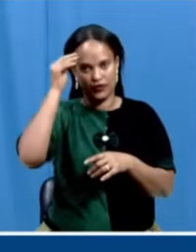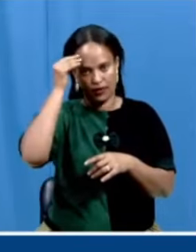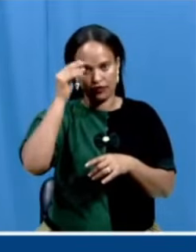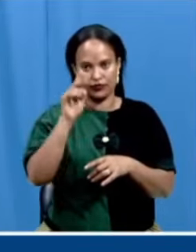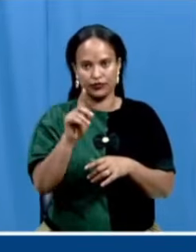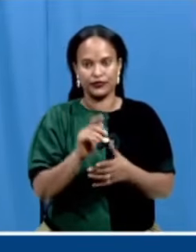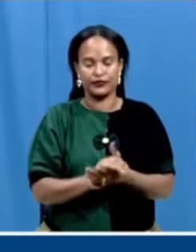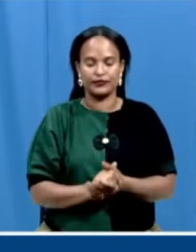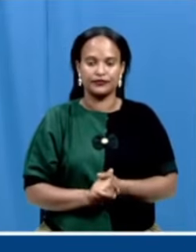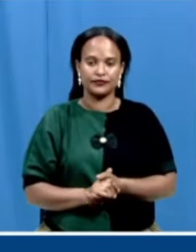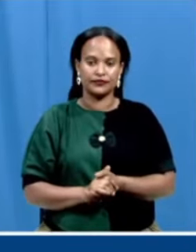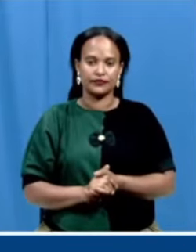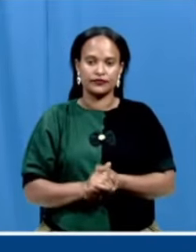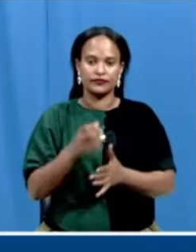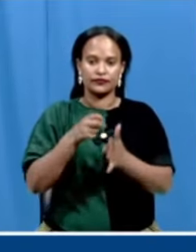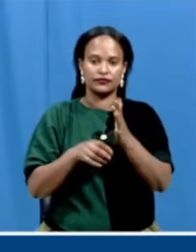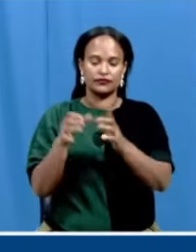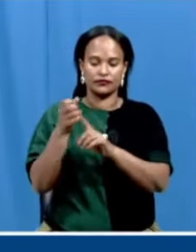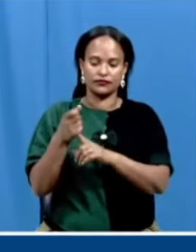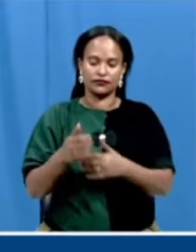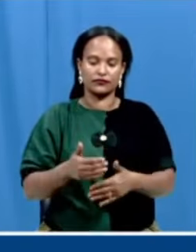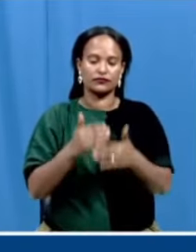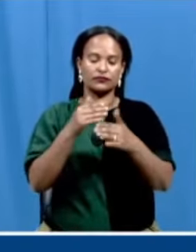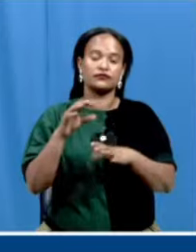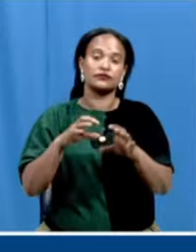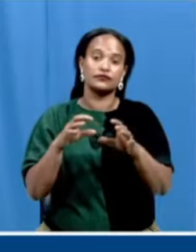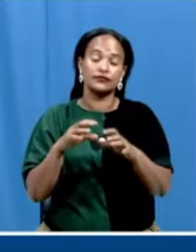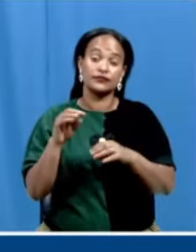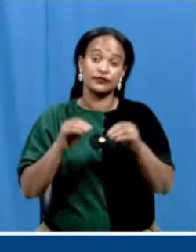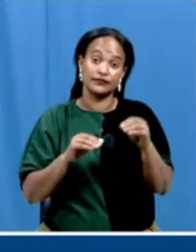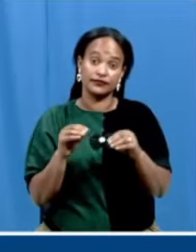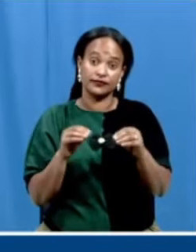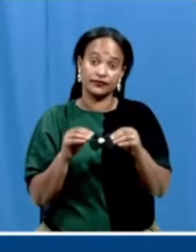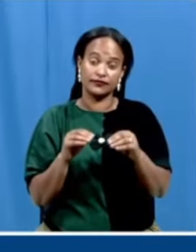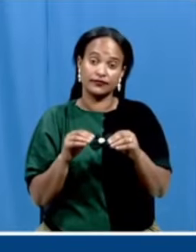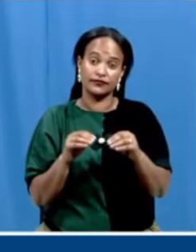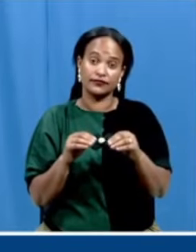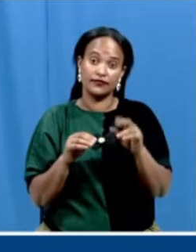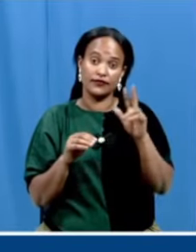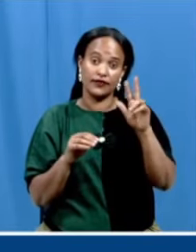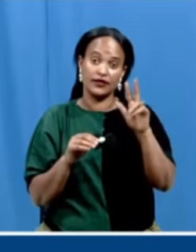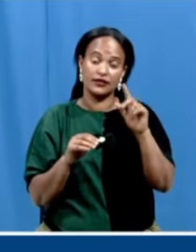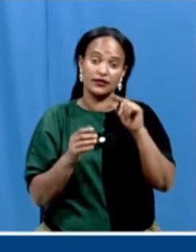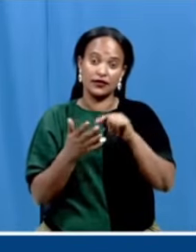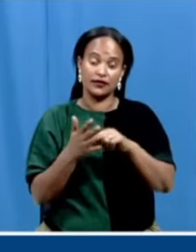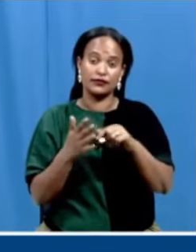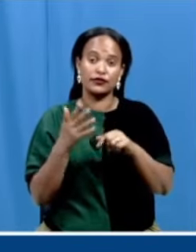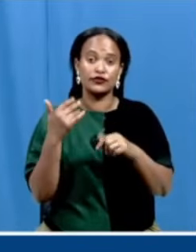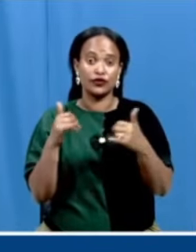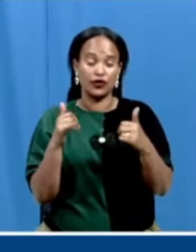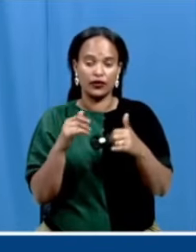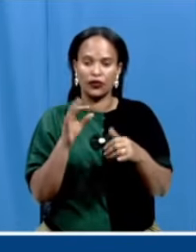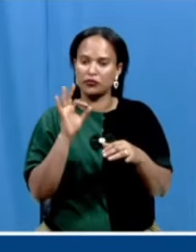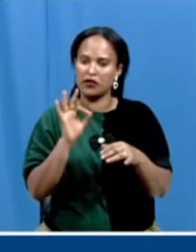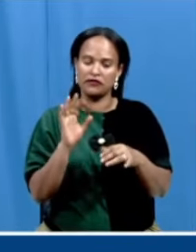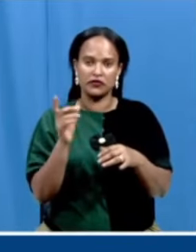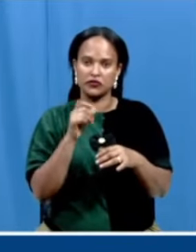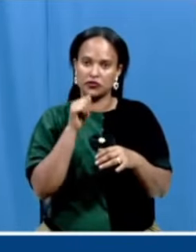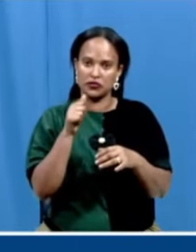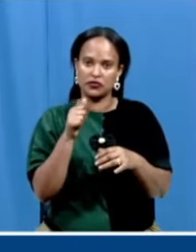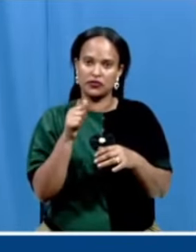እዩ። እቲ ውፅኢት ሒዝካ ንምዕቃብ ዝገበርዎ እንቅስቃሴ ሰለስተ ነጥ ትጫወታ ዋላ መርቂ ተዘይኮነ ዝድለ